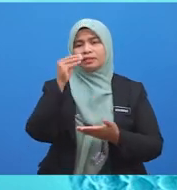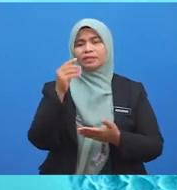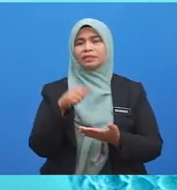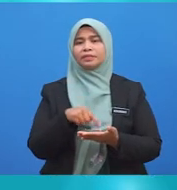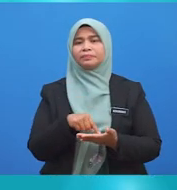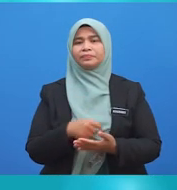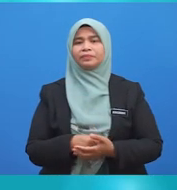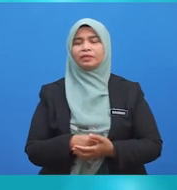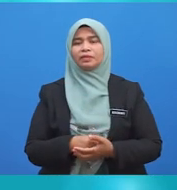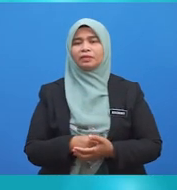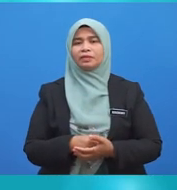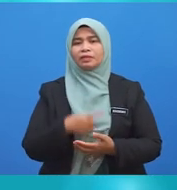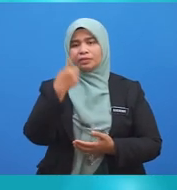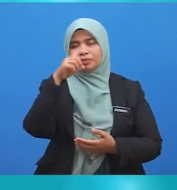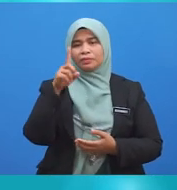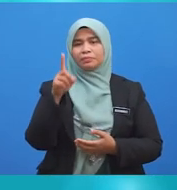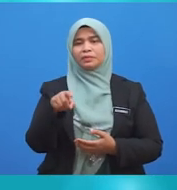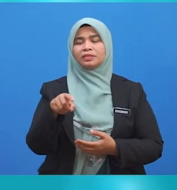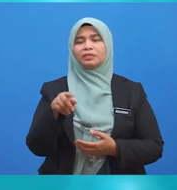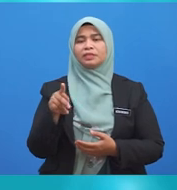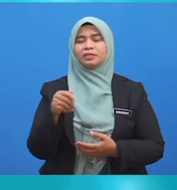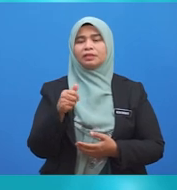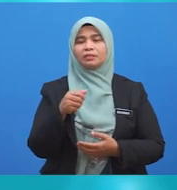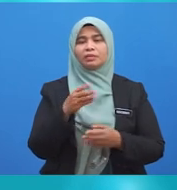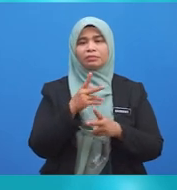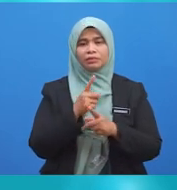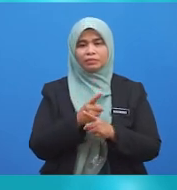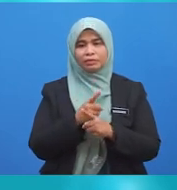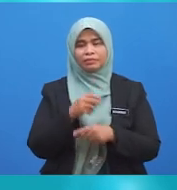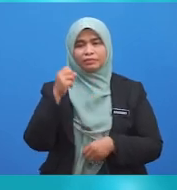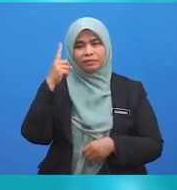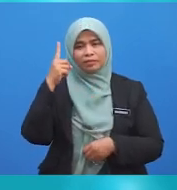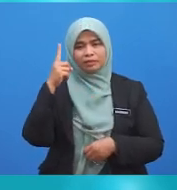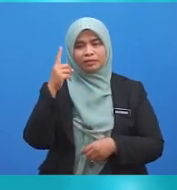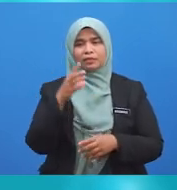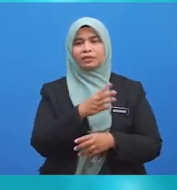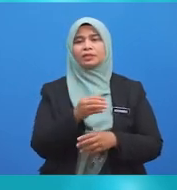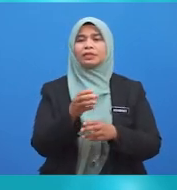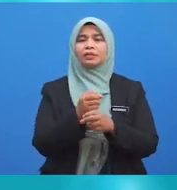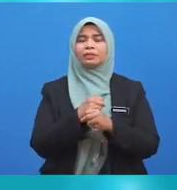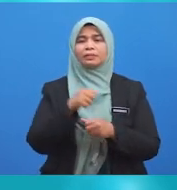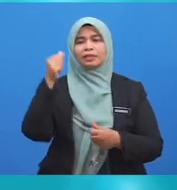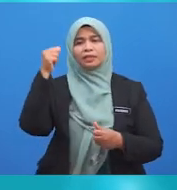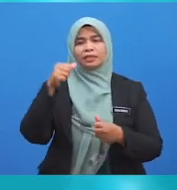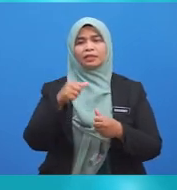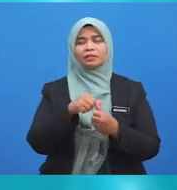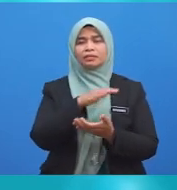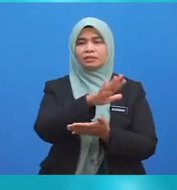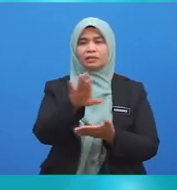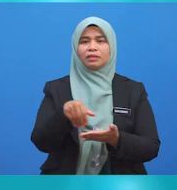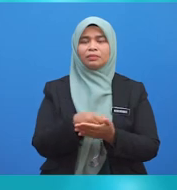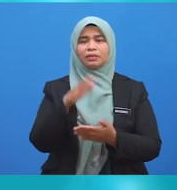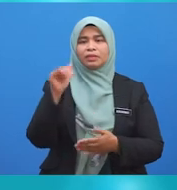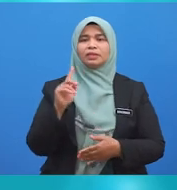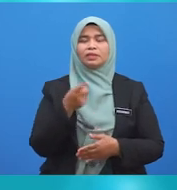pembelajaran tadi. Untuk memastikan anda benar-benar faham dan dapat mengingati semua yang telah kita pelajari